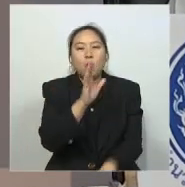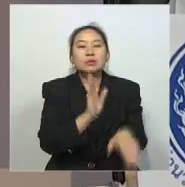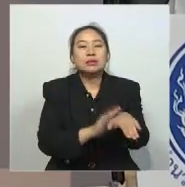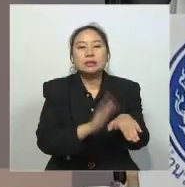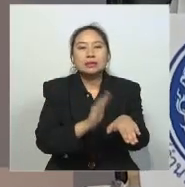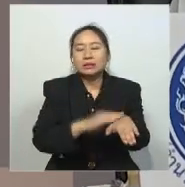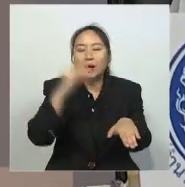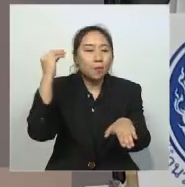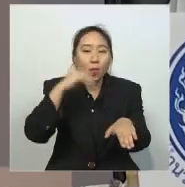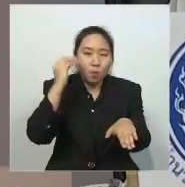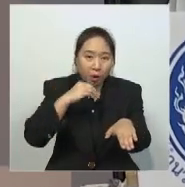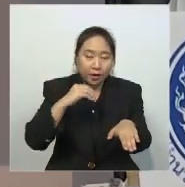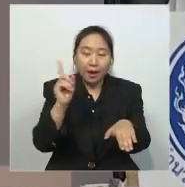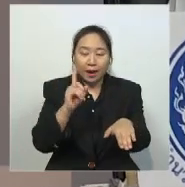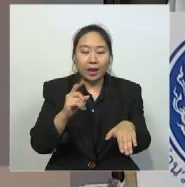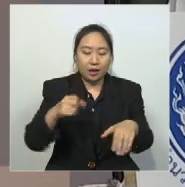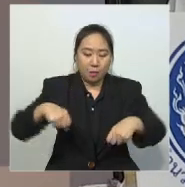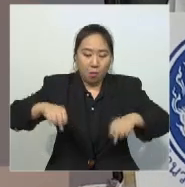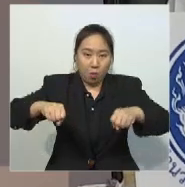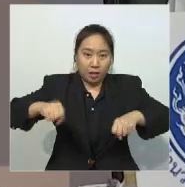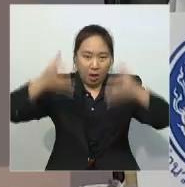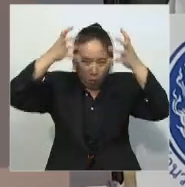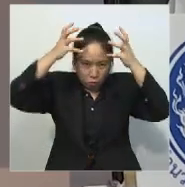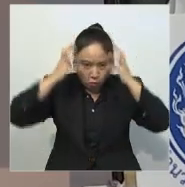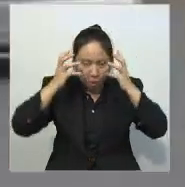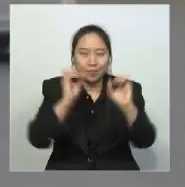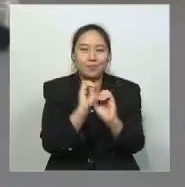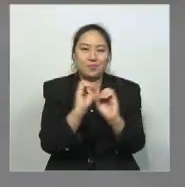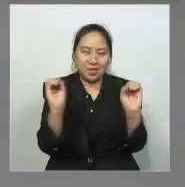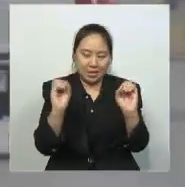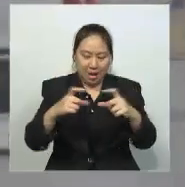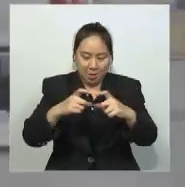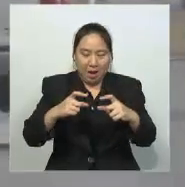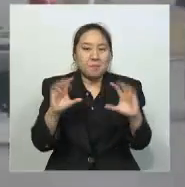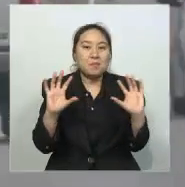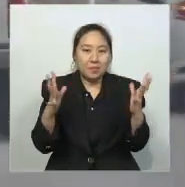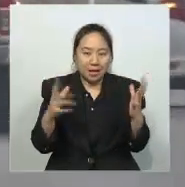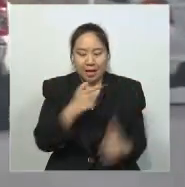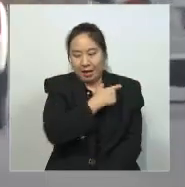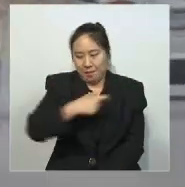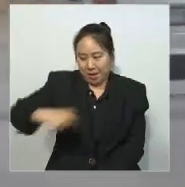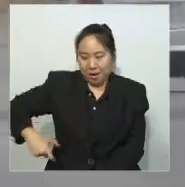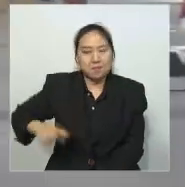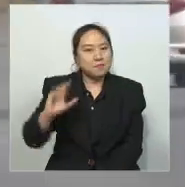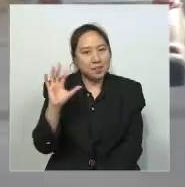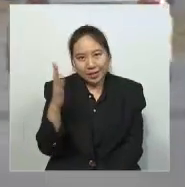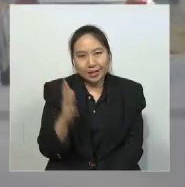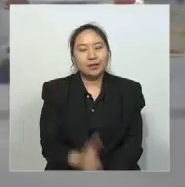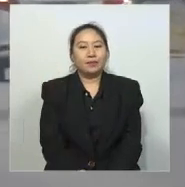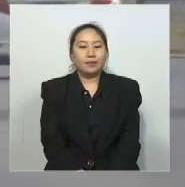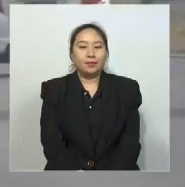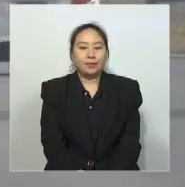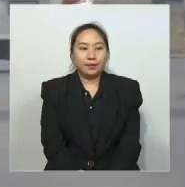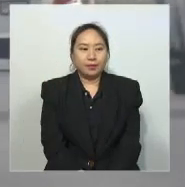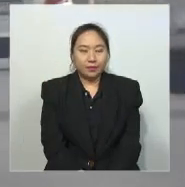ำเสมอเลยไม่ว่าจะเป็นเรื่องของการไม่สวมหมวกนิรภัยไม่มีใบขับขี่และไม่คาดเข็มขัดนิรภัยค่ะ